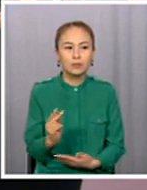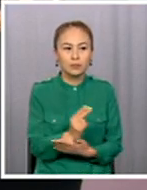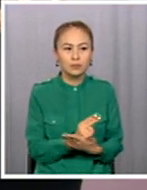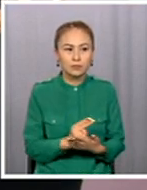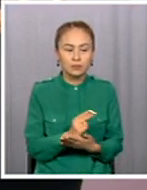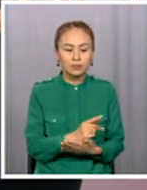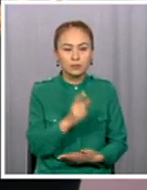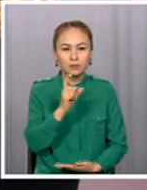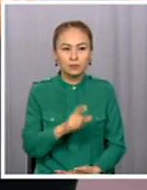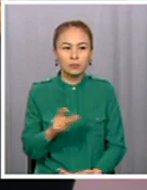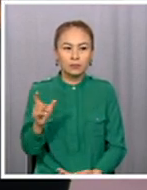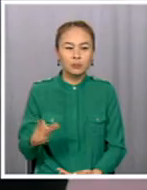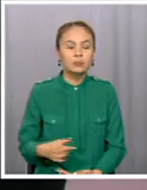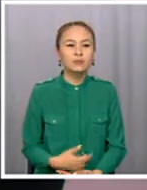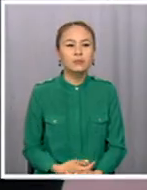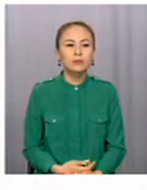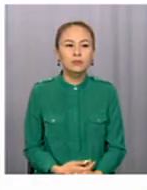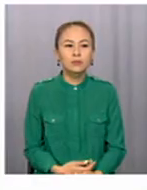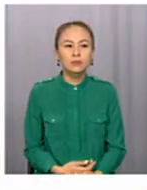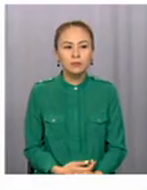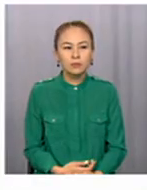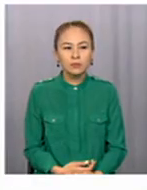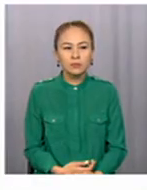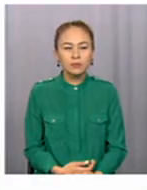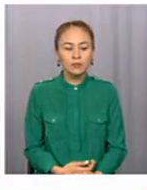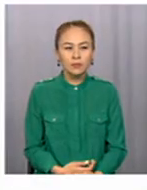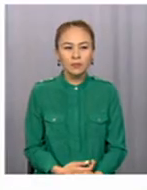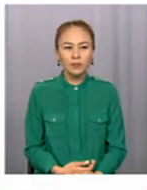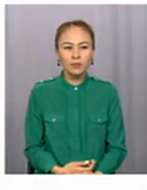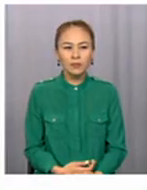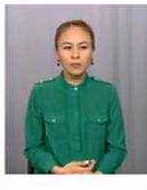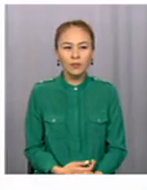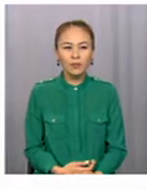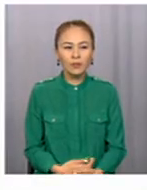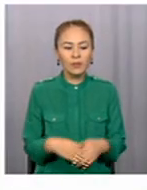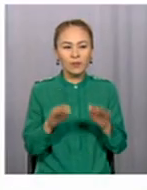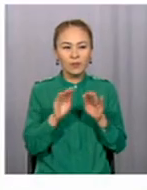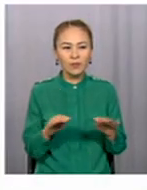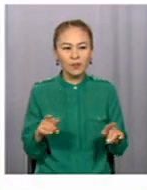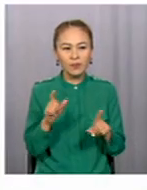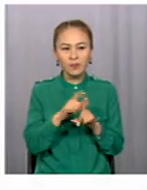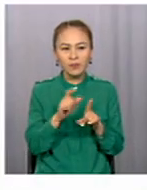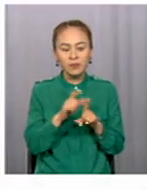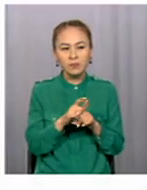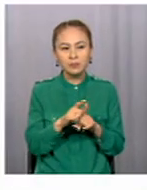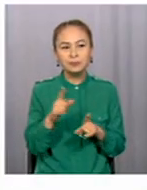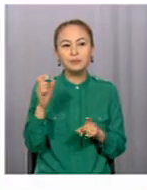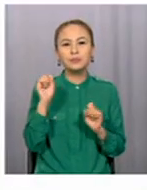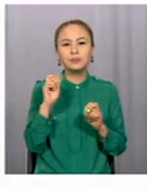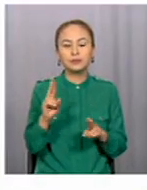Суретші. Жарайсыңдар. Ал балалар сөзіне қандай сұрақ қойылады?